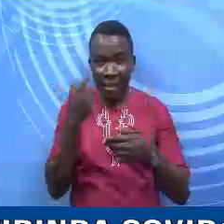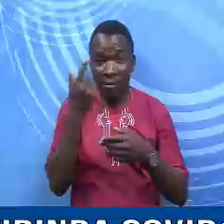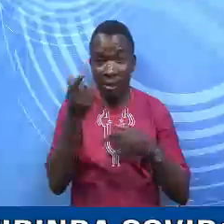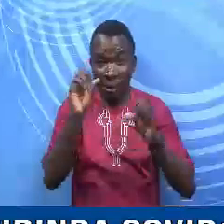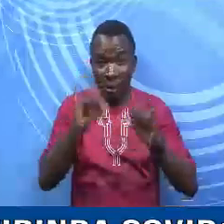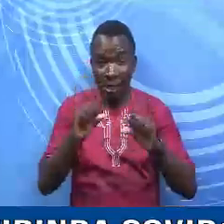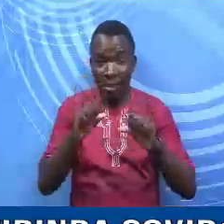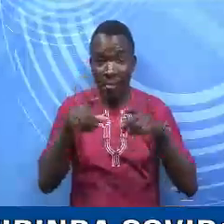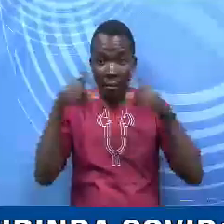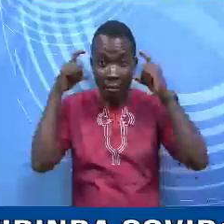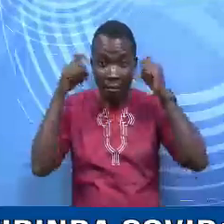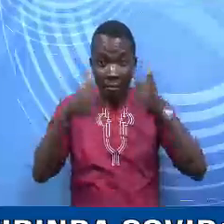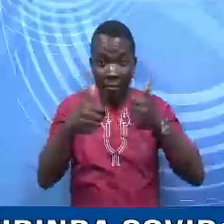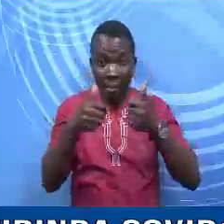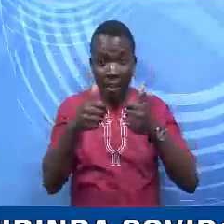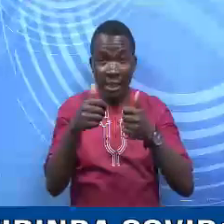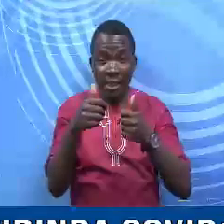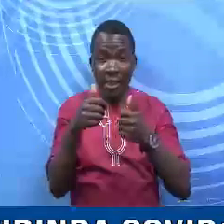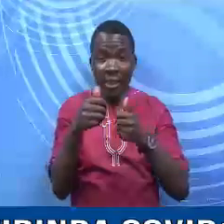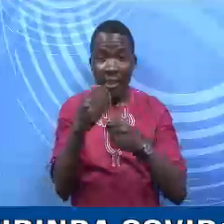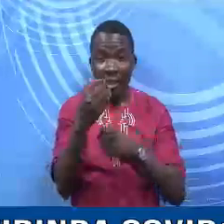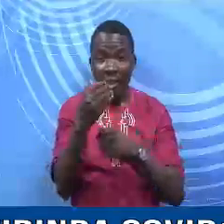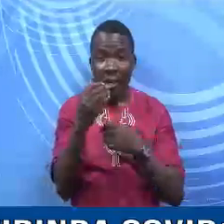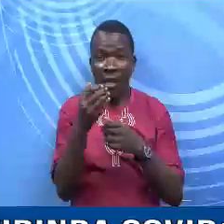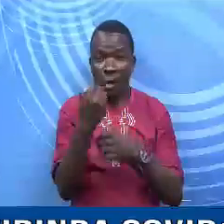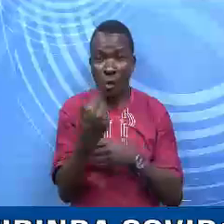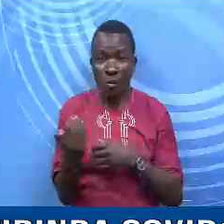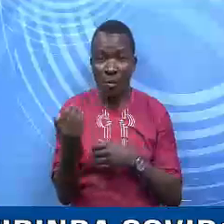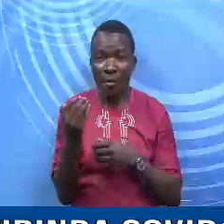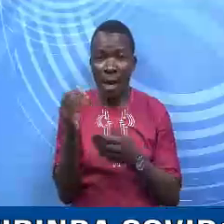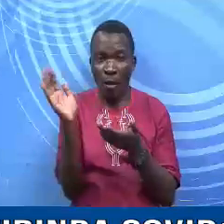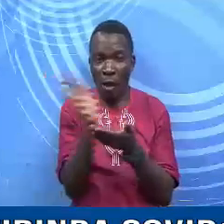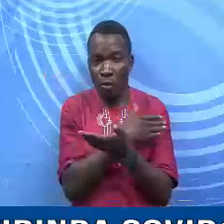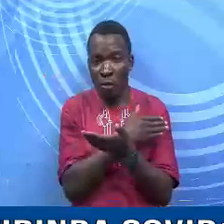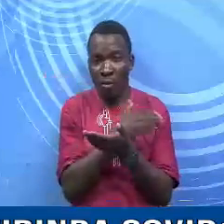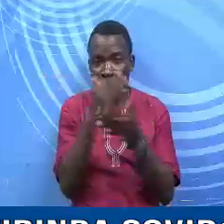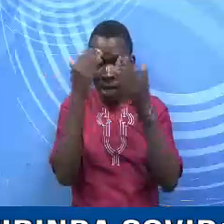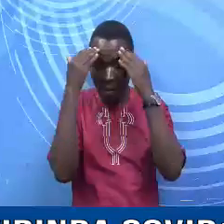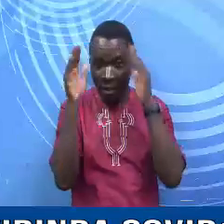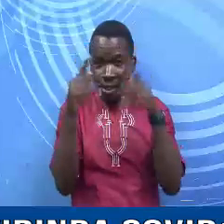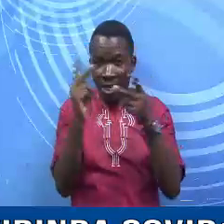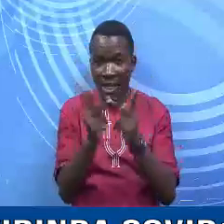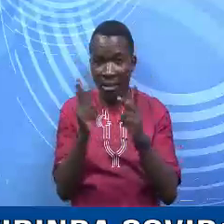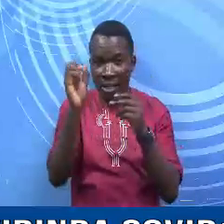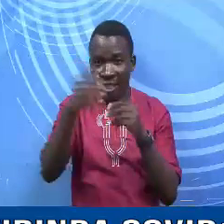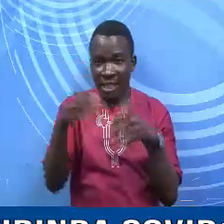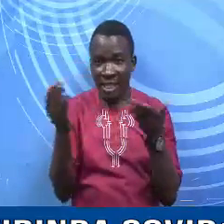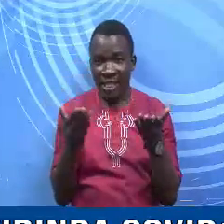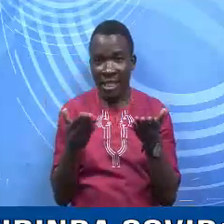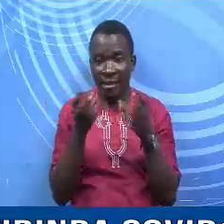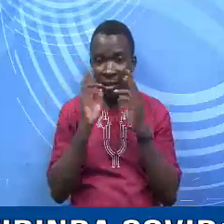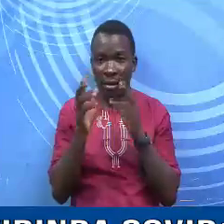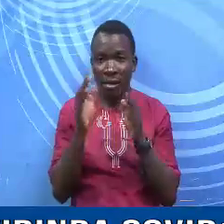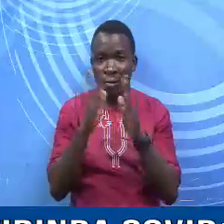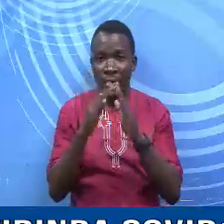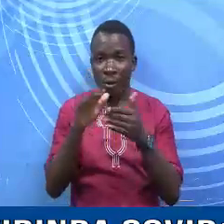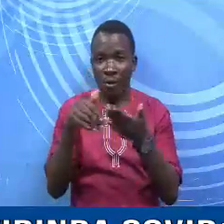mwana ukanguyemo sinzando wagataye tujye turi kuza akangura ariko turabona mu mujyi hano hose nta n'umwe wambaye